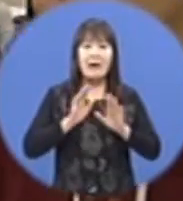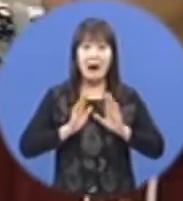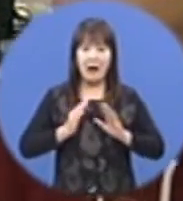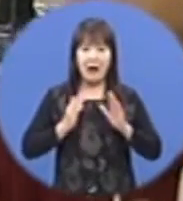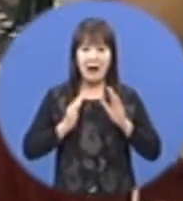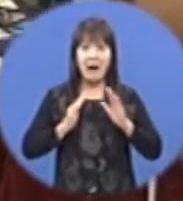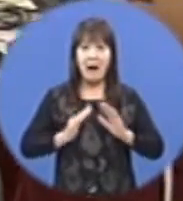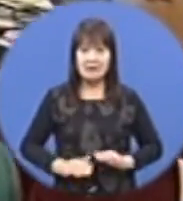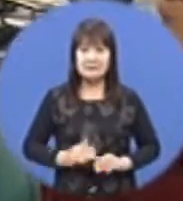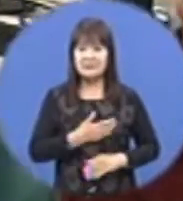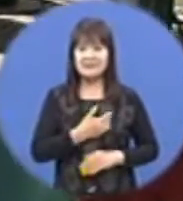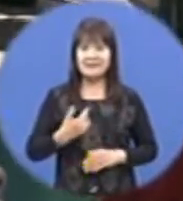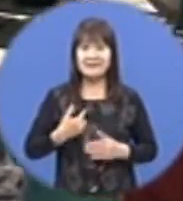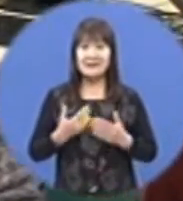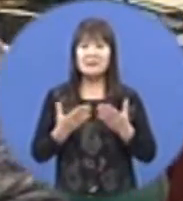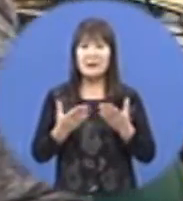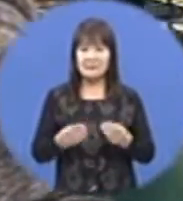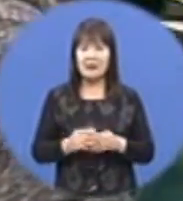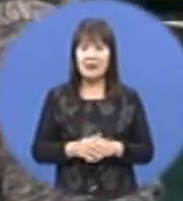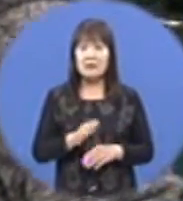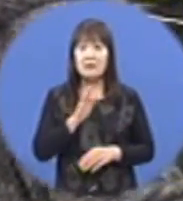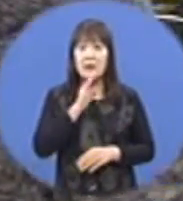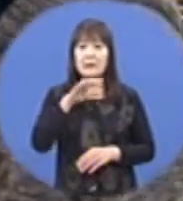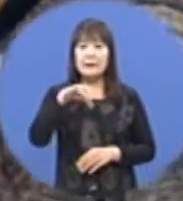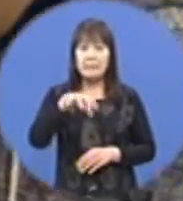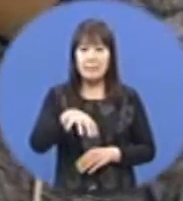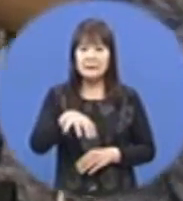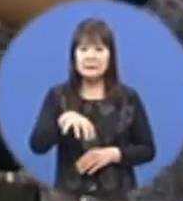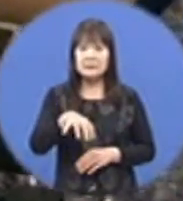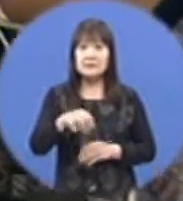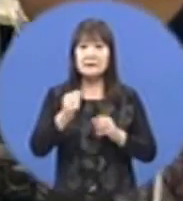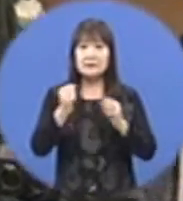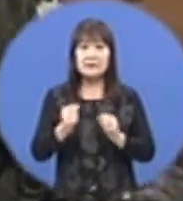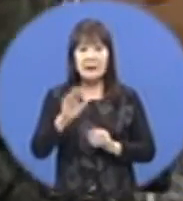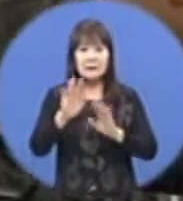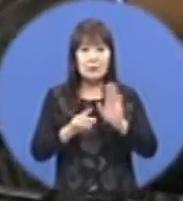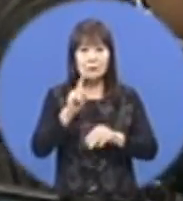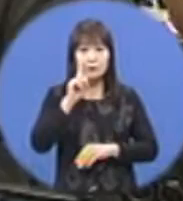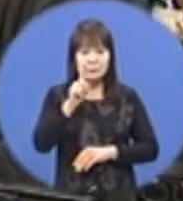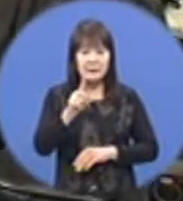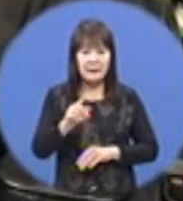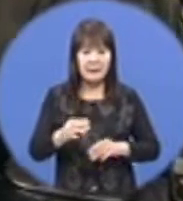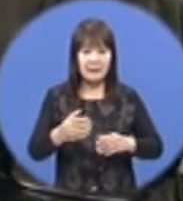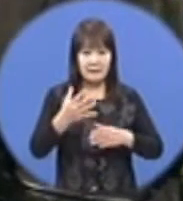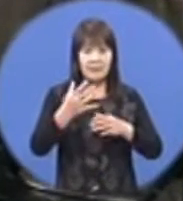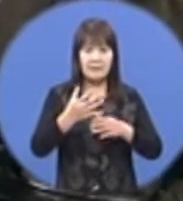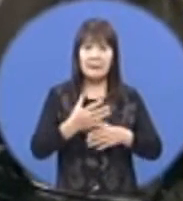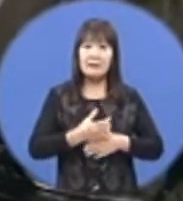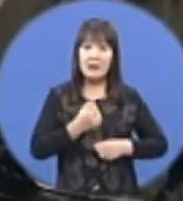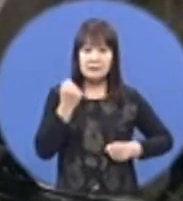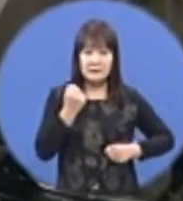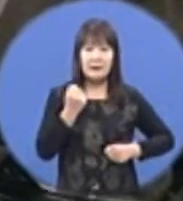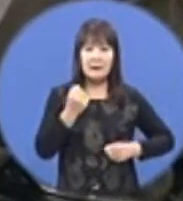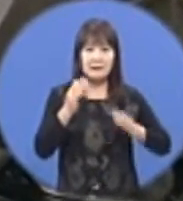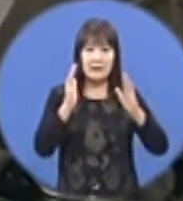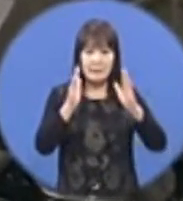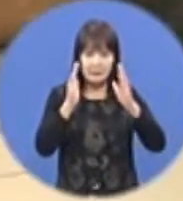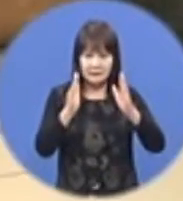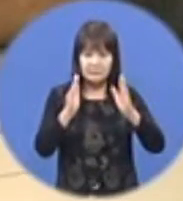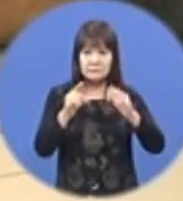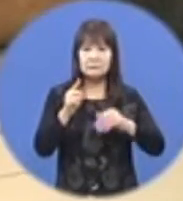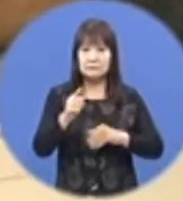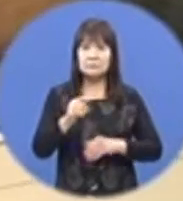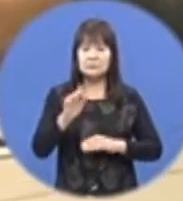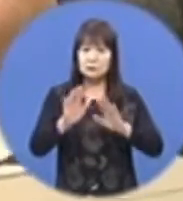ったと思います。やっぱりその現場にいてたんで、こういうふうに学生たちが頑張ってるやつがその絵に乗ってるというか、まあ、そこの部